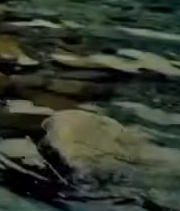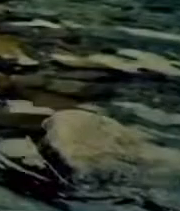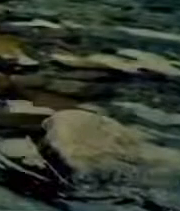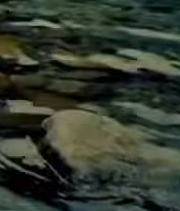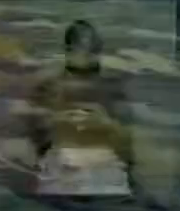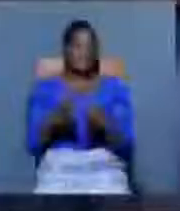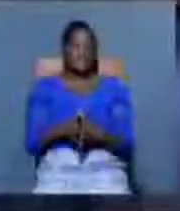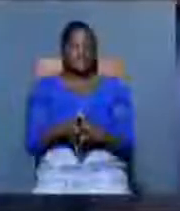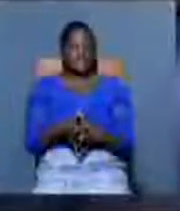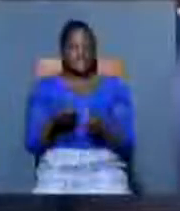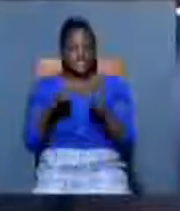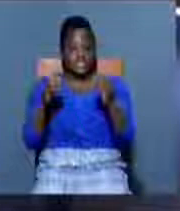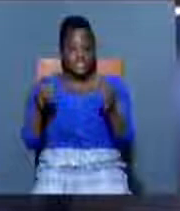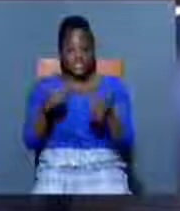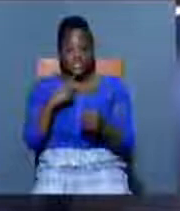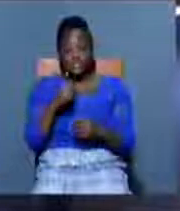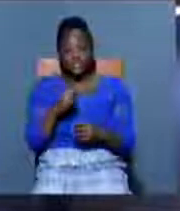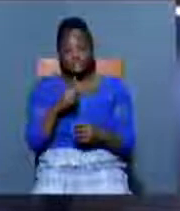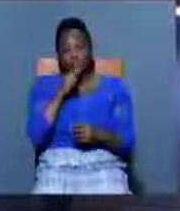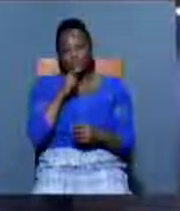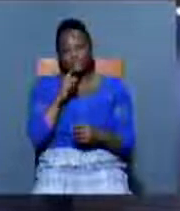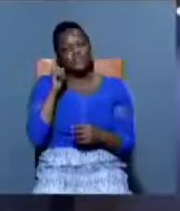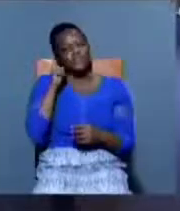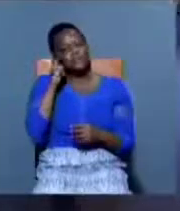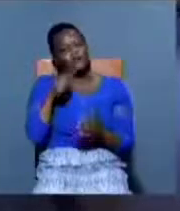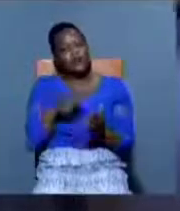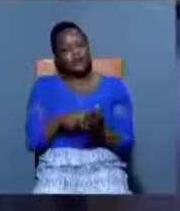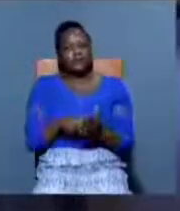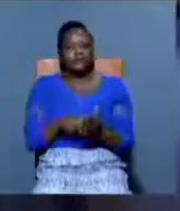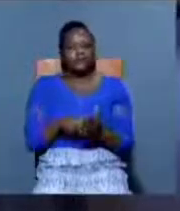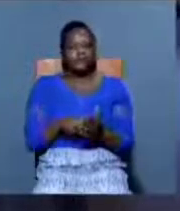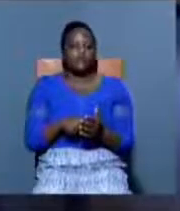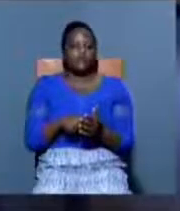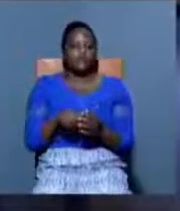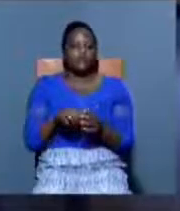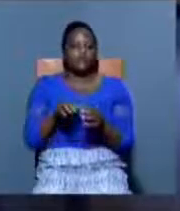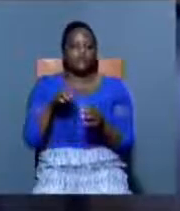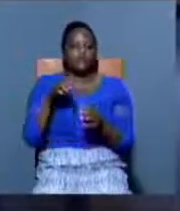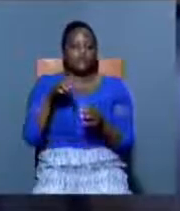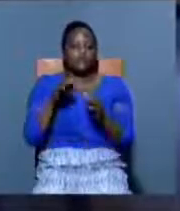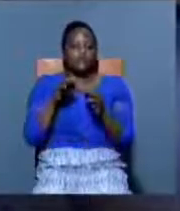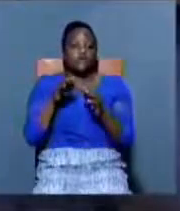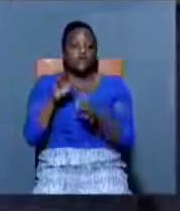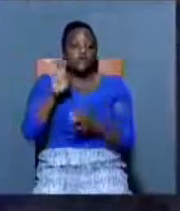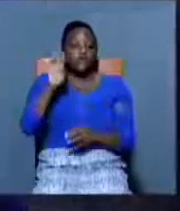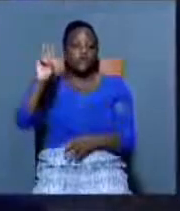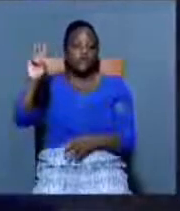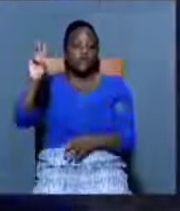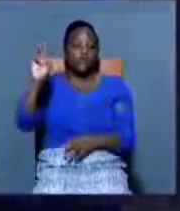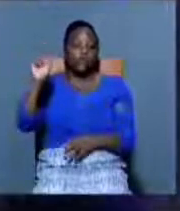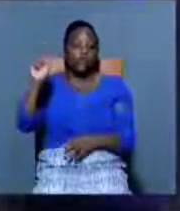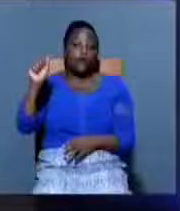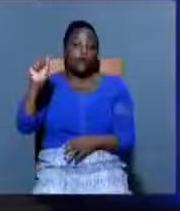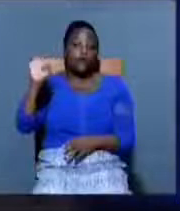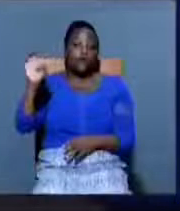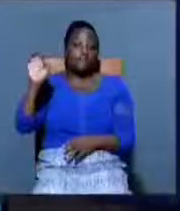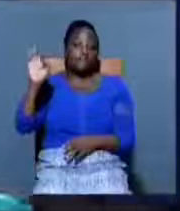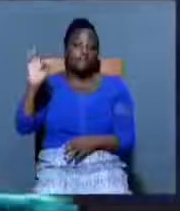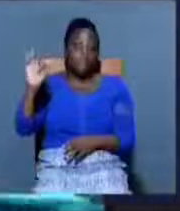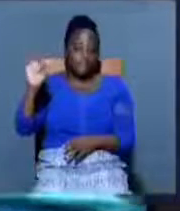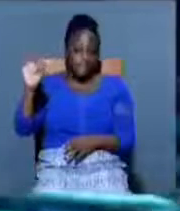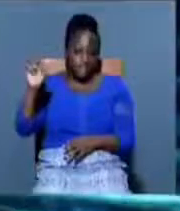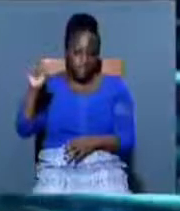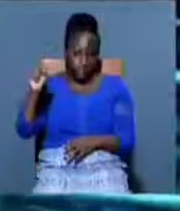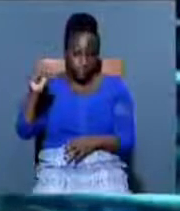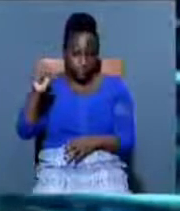sentensi aliyoisema mwanaume ina maana kwenye kitabu cha Waefeso 5 fungu la 22 na la 25. Lakini